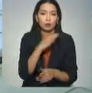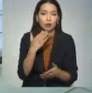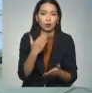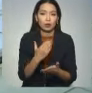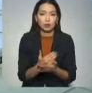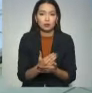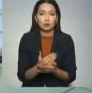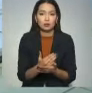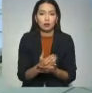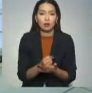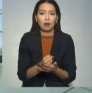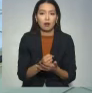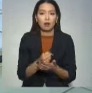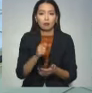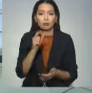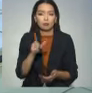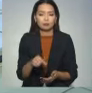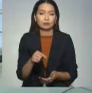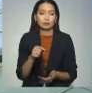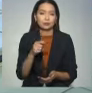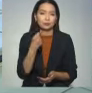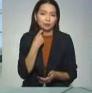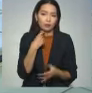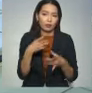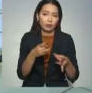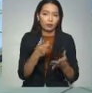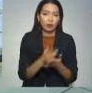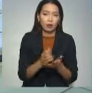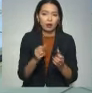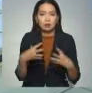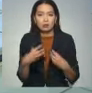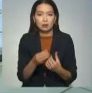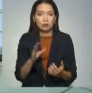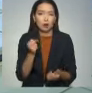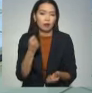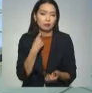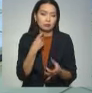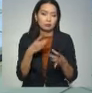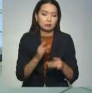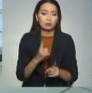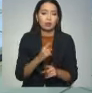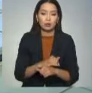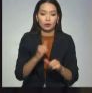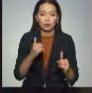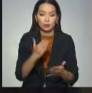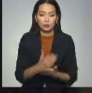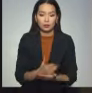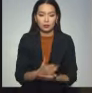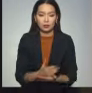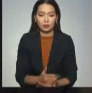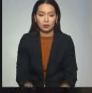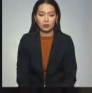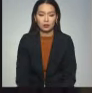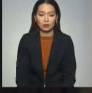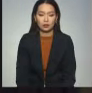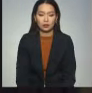емес, бөтелке көтеріп шарсып жүргендей. Арыққа әбес арулар неге көбейіп кетті? Толығырақ Аружан Садабек айтады. Күйім ішкіш